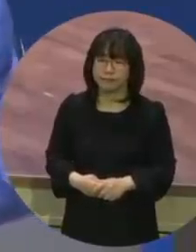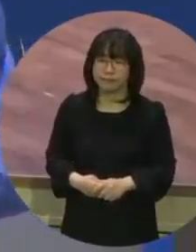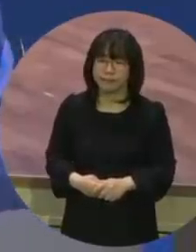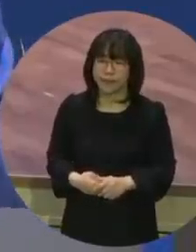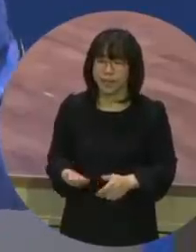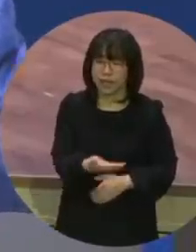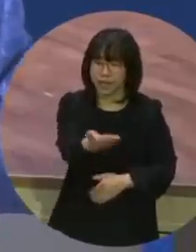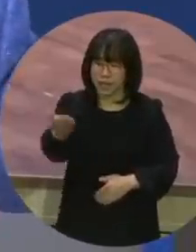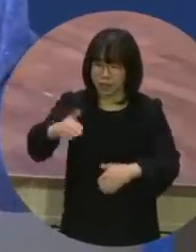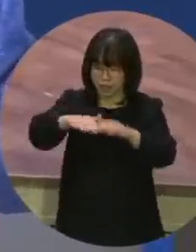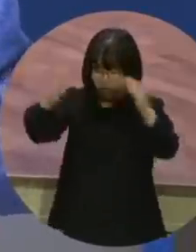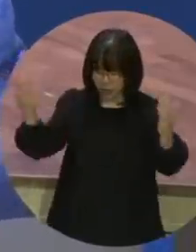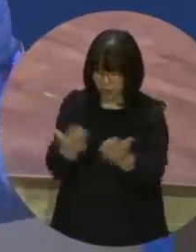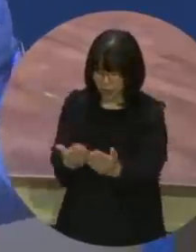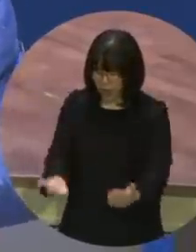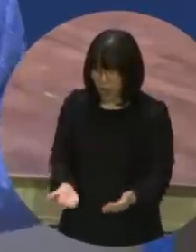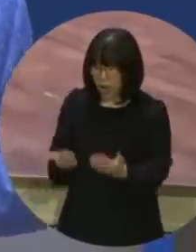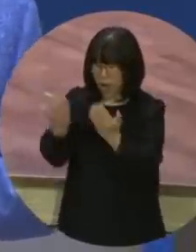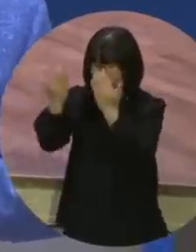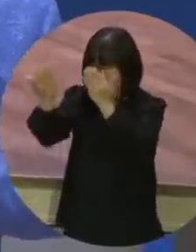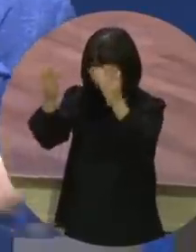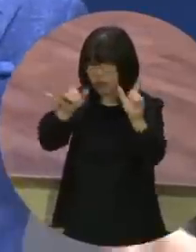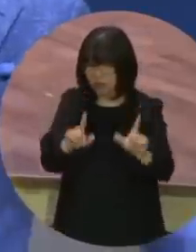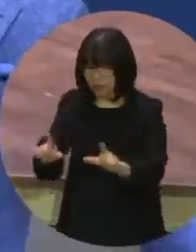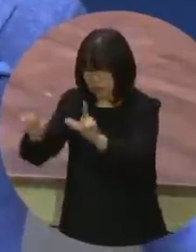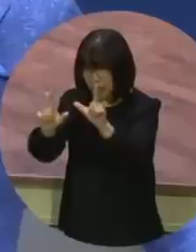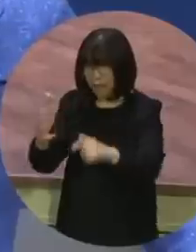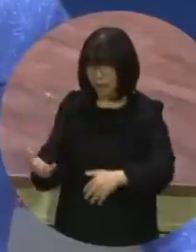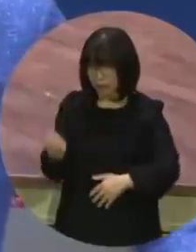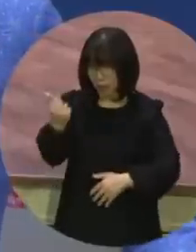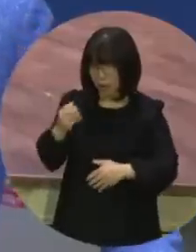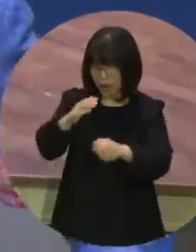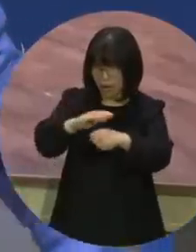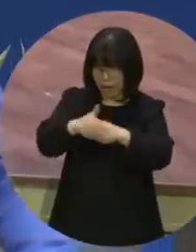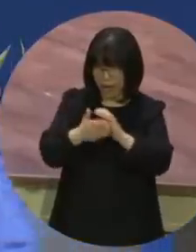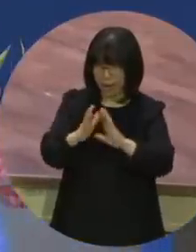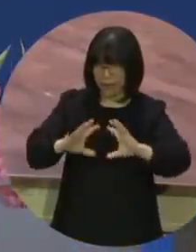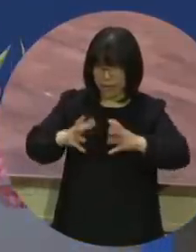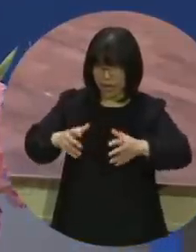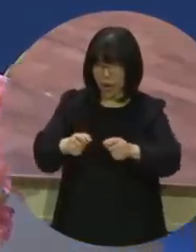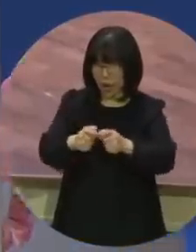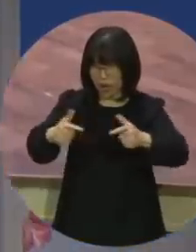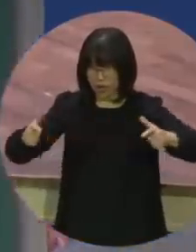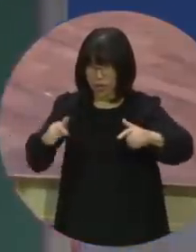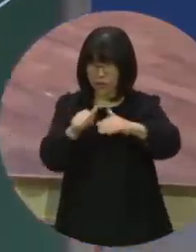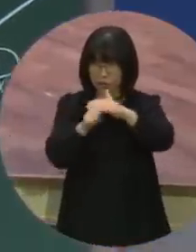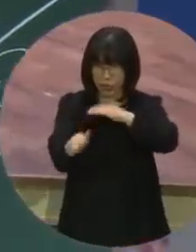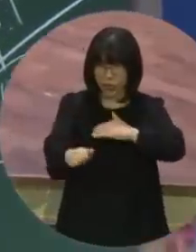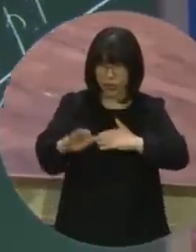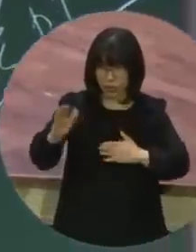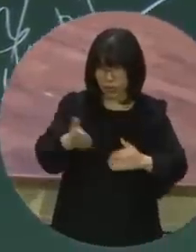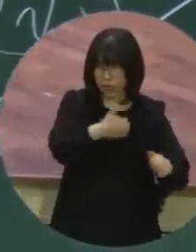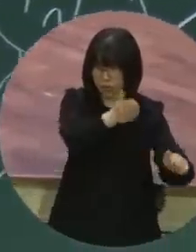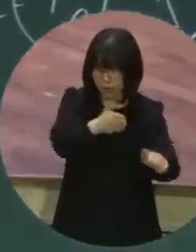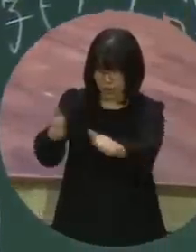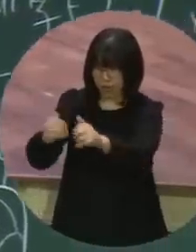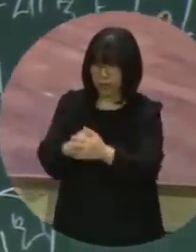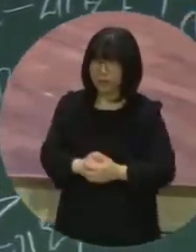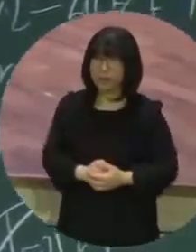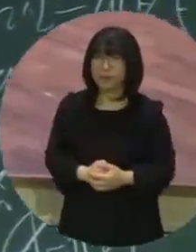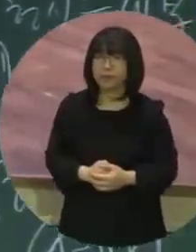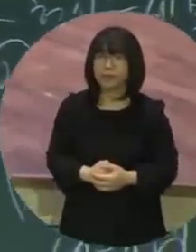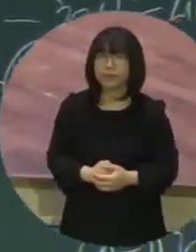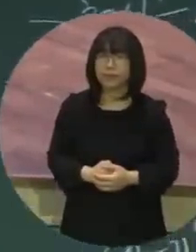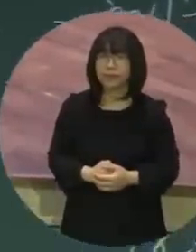성도들 절대 헌신의 삶을 통해서 하나님 나라의 확장의 주역들 다 되시기를 주님으로 축복합니다. 하나님 앞에.